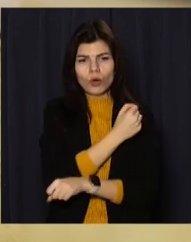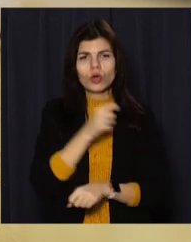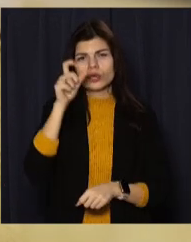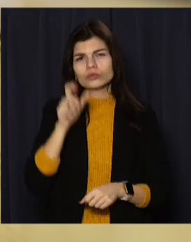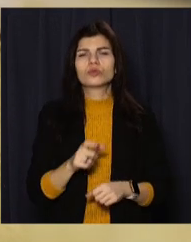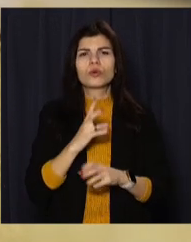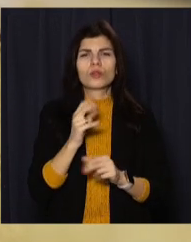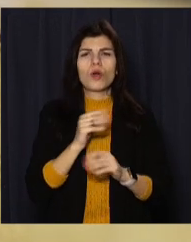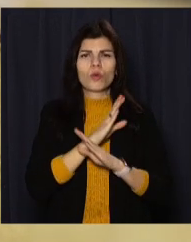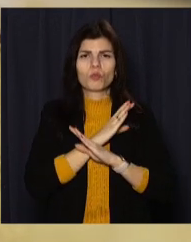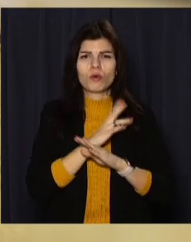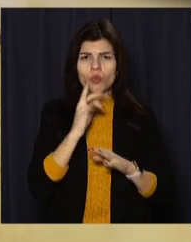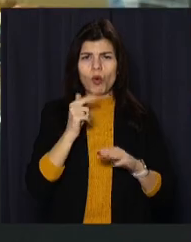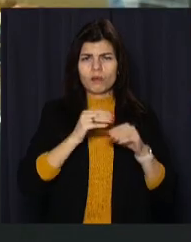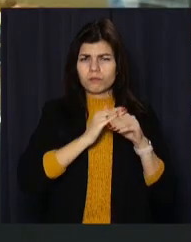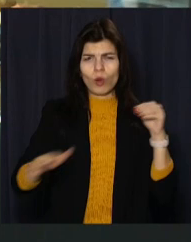на місці.